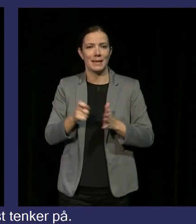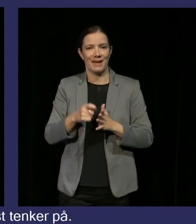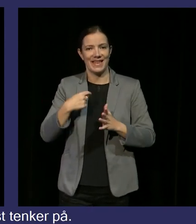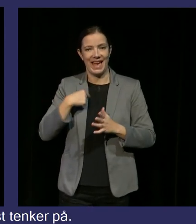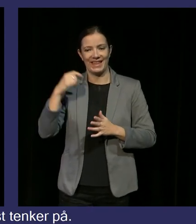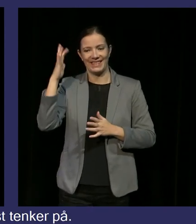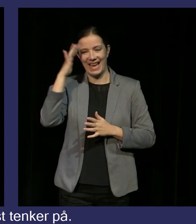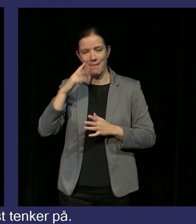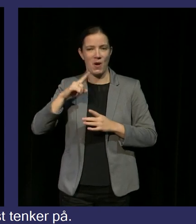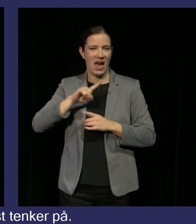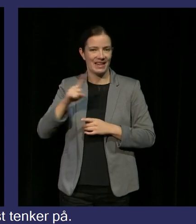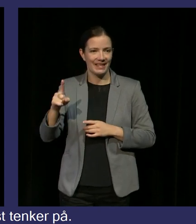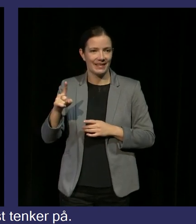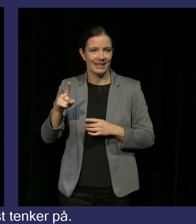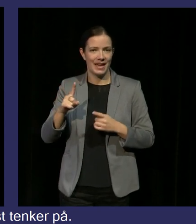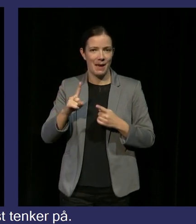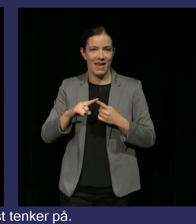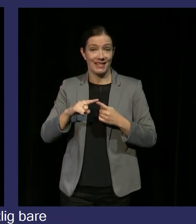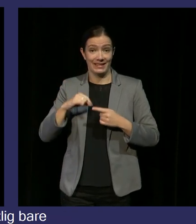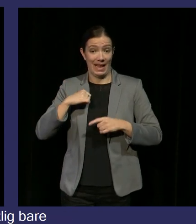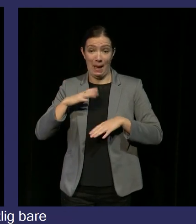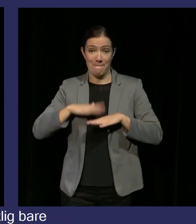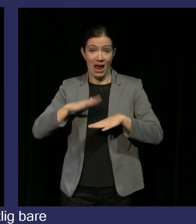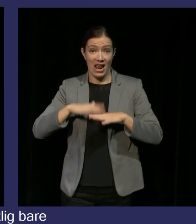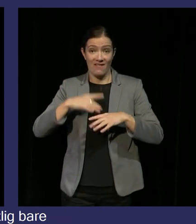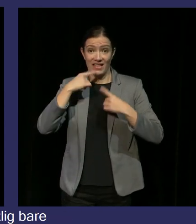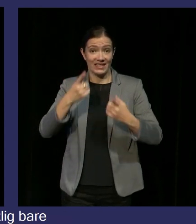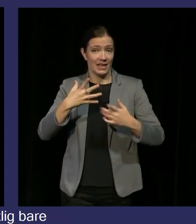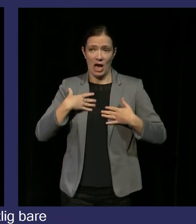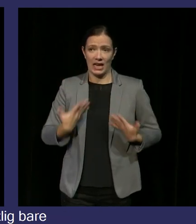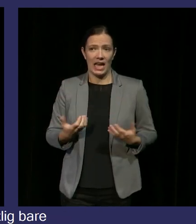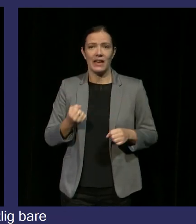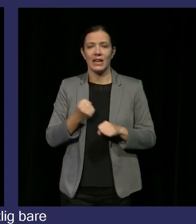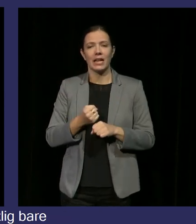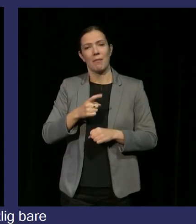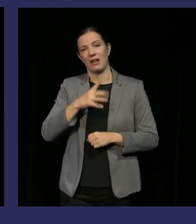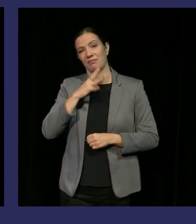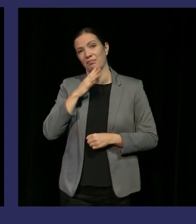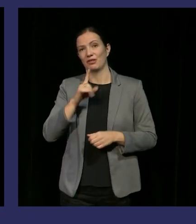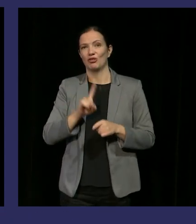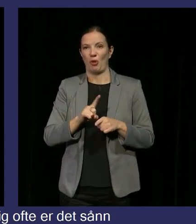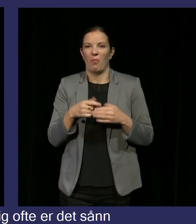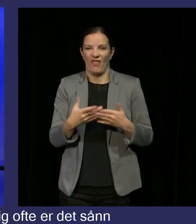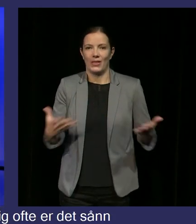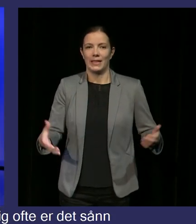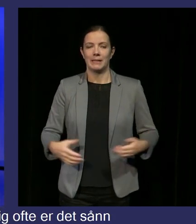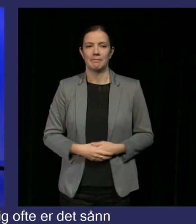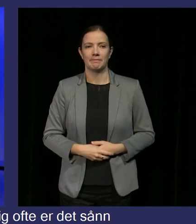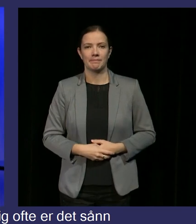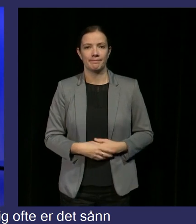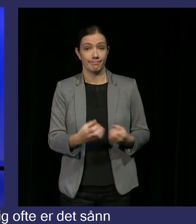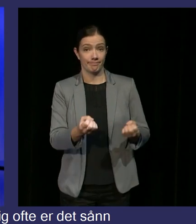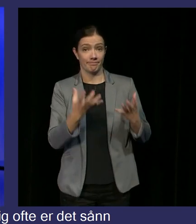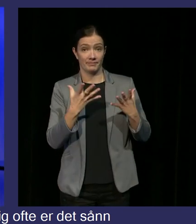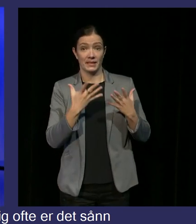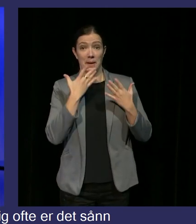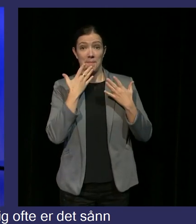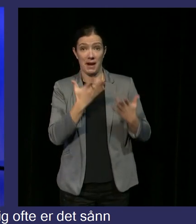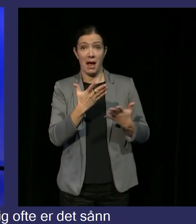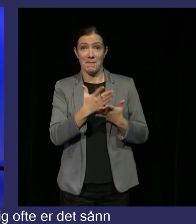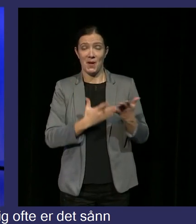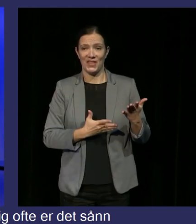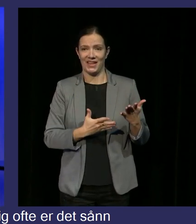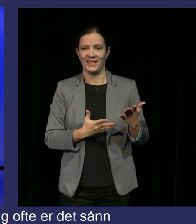på. Bortsett fra det, så har ikke jeg planlagt veldig mye hva jeg sier. Altså, jeg snakker egentlig bare sånn som jeg pleier. Det virker veldig godt, viser det